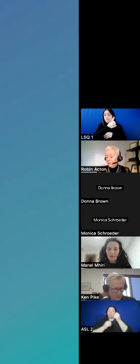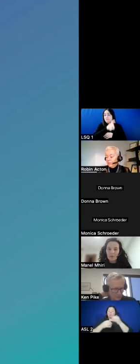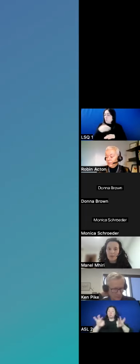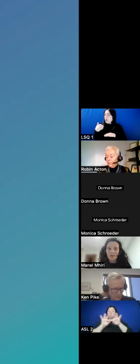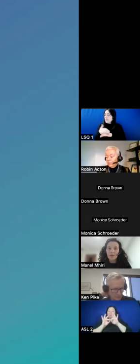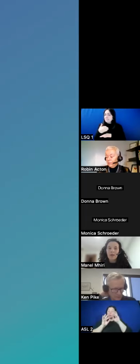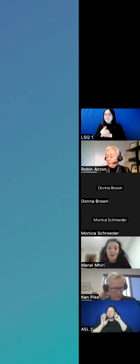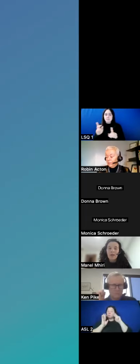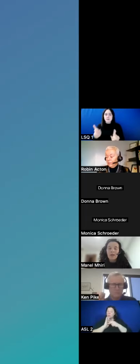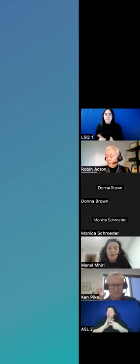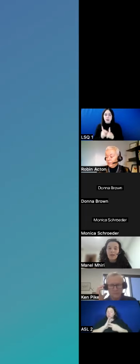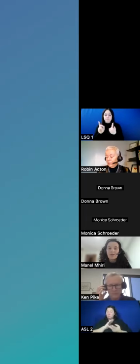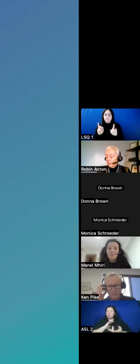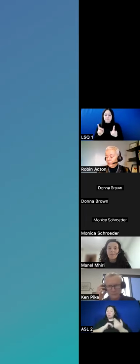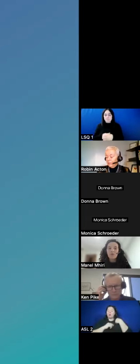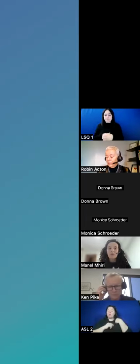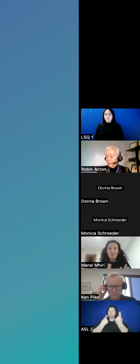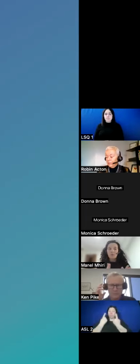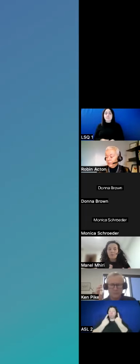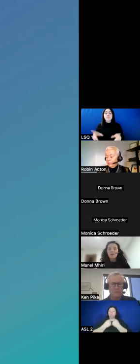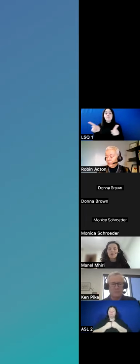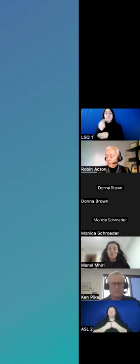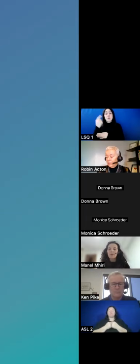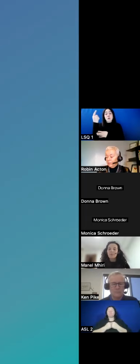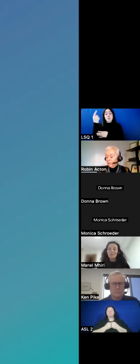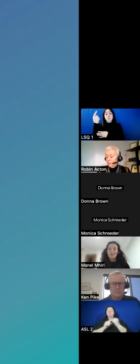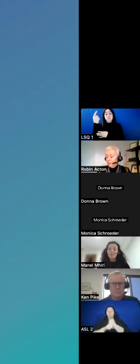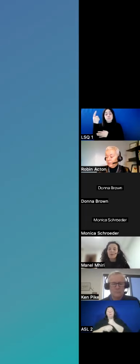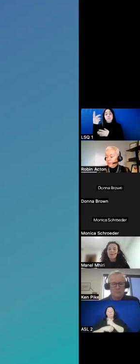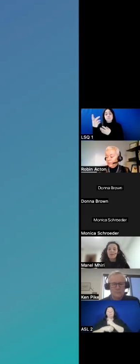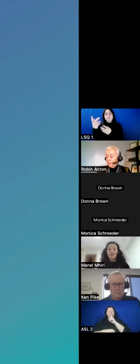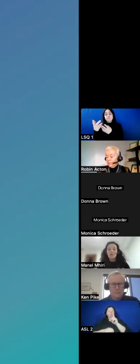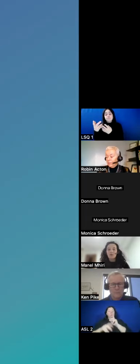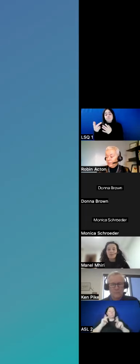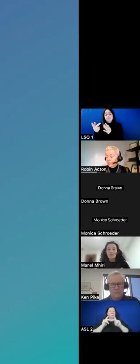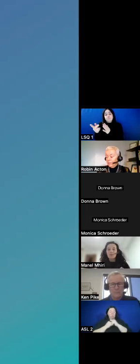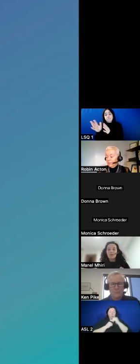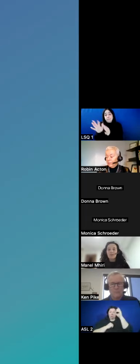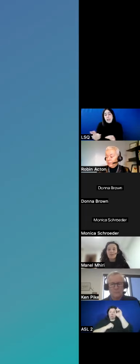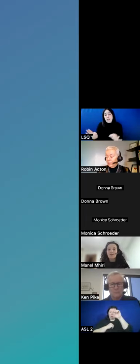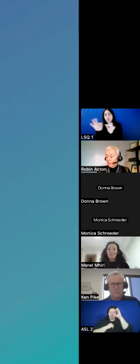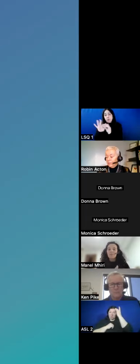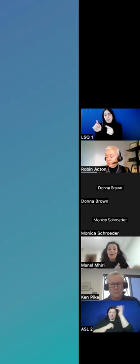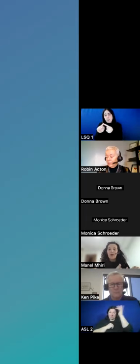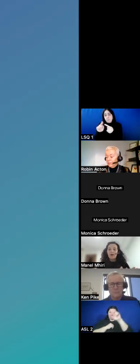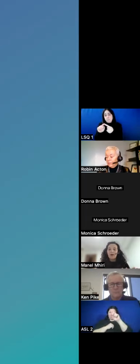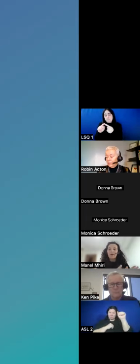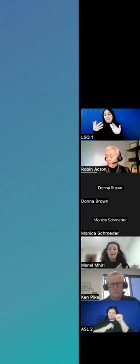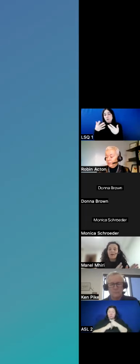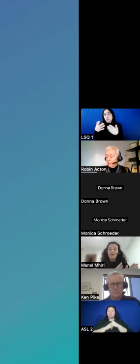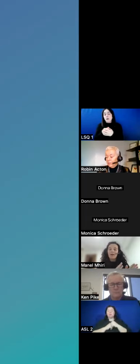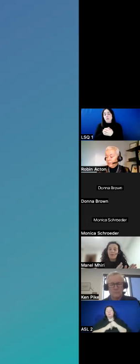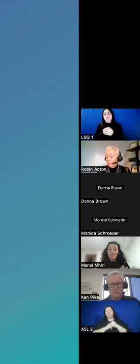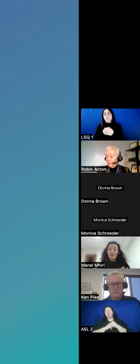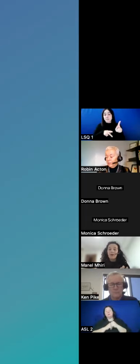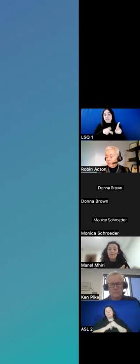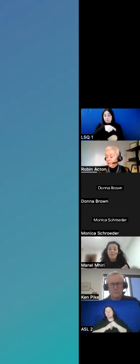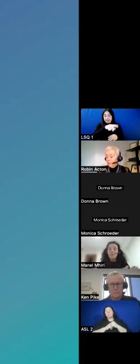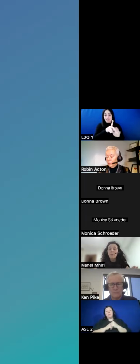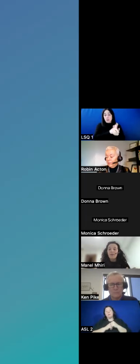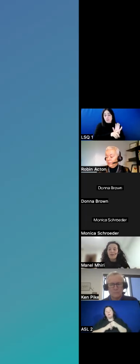Et peut-être un des principes les plus importants, c'est de s'assurer que les personnes ayant une